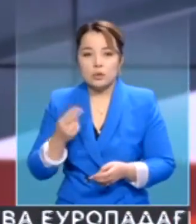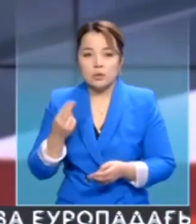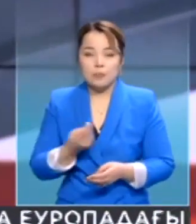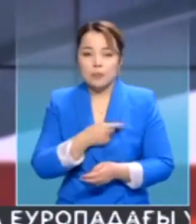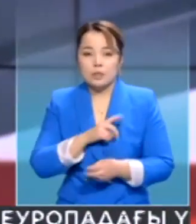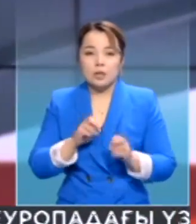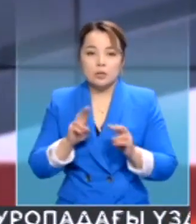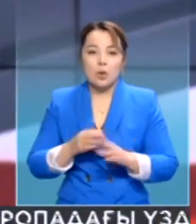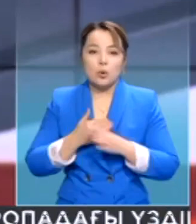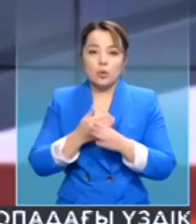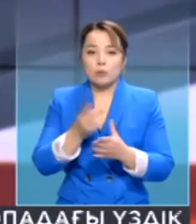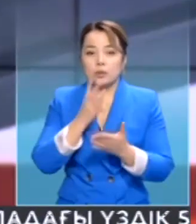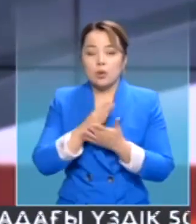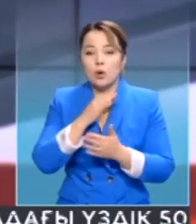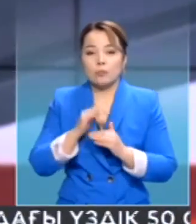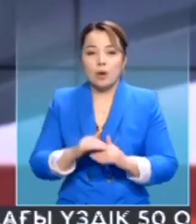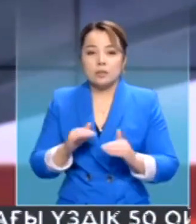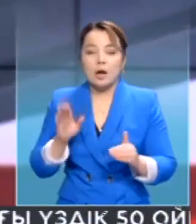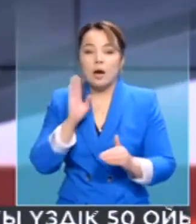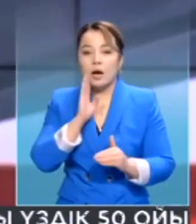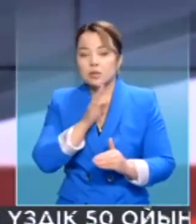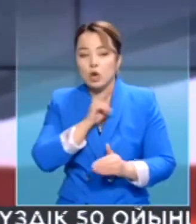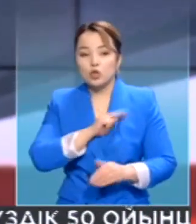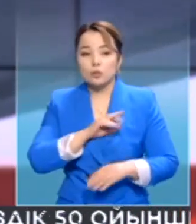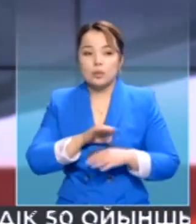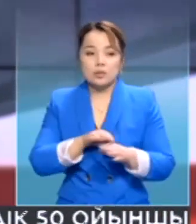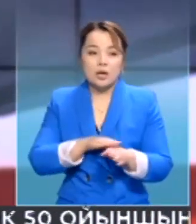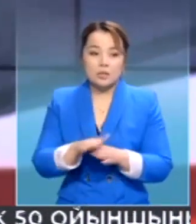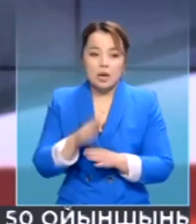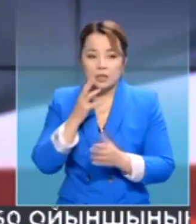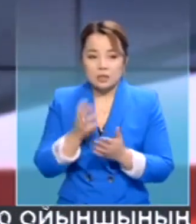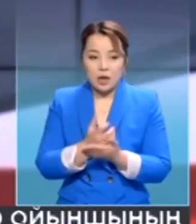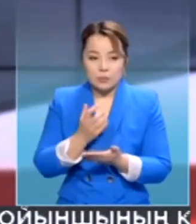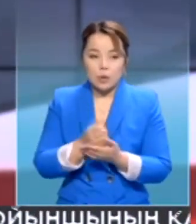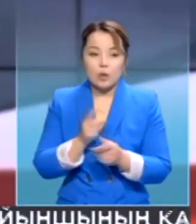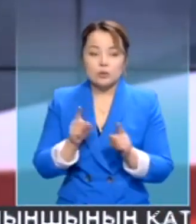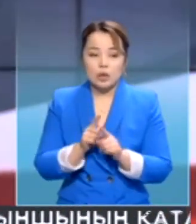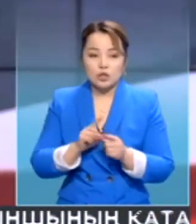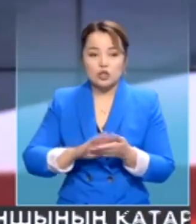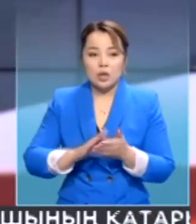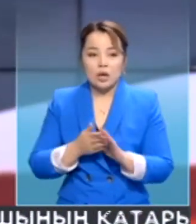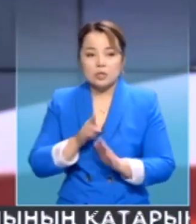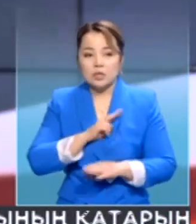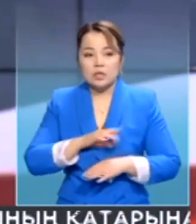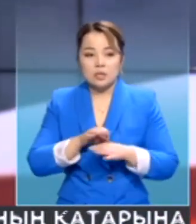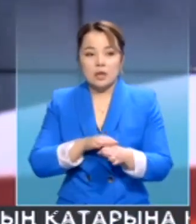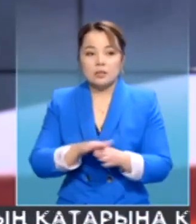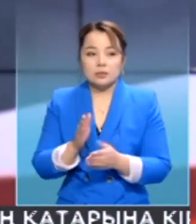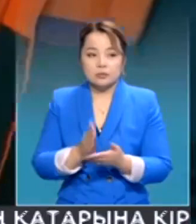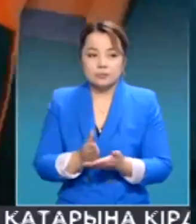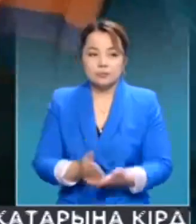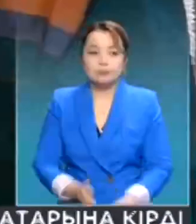көмек көрсетіп келеді. Көп балалы аналардың жұмысын істеп табыс табуына да жағдай жасайды.